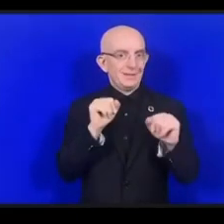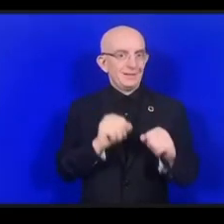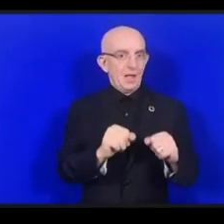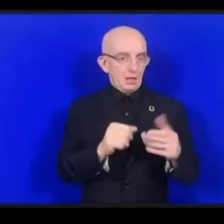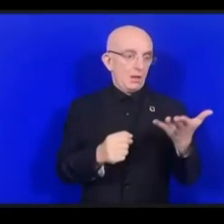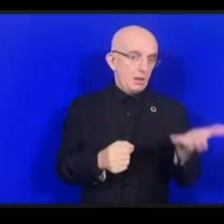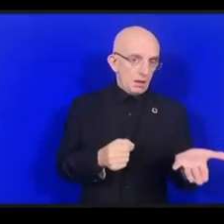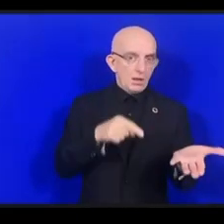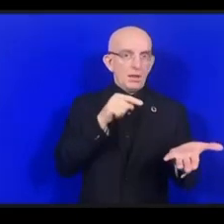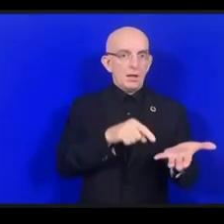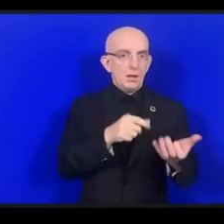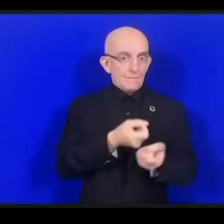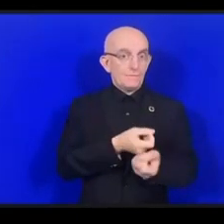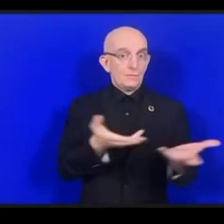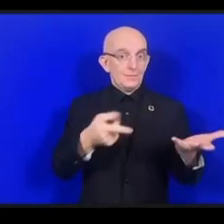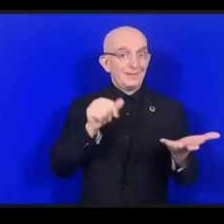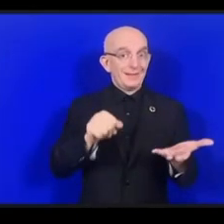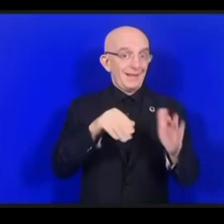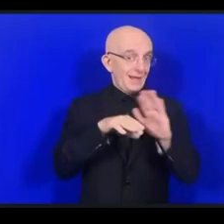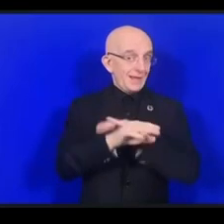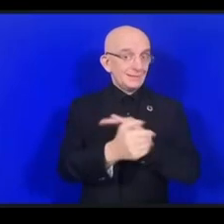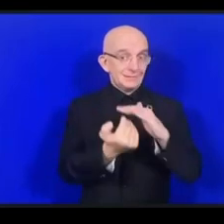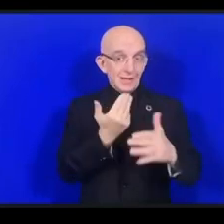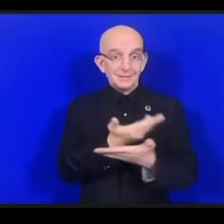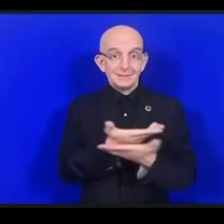是希望